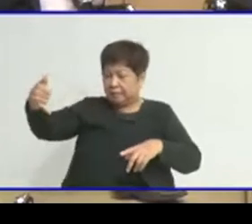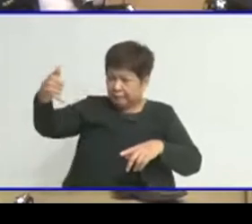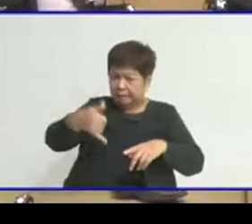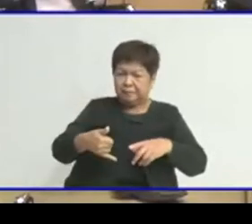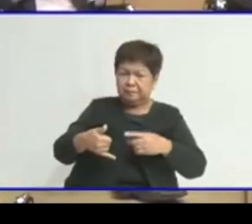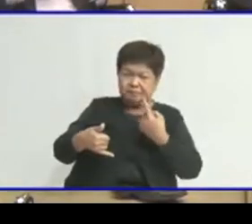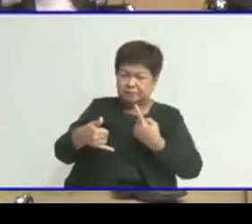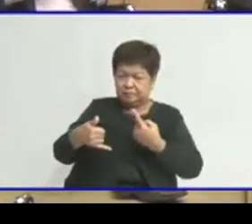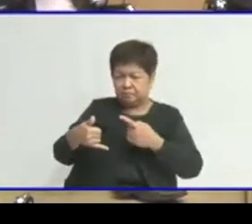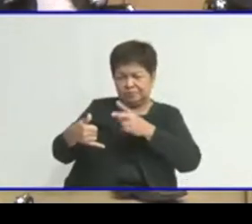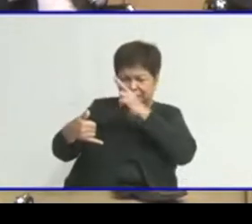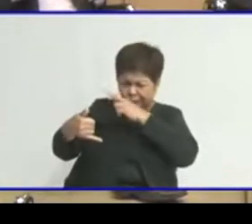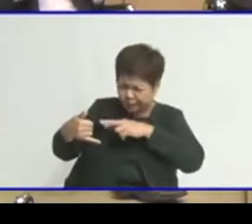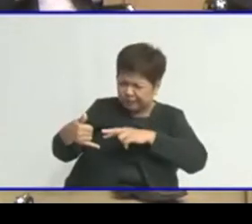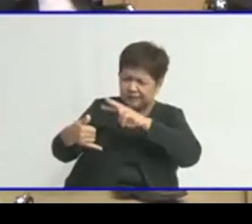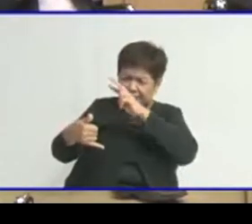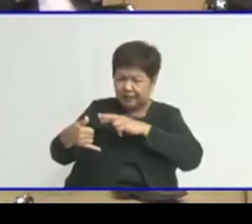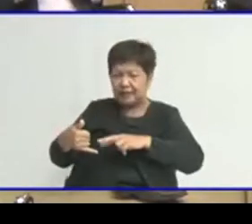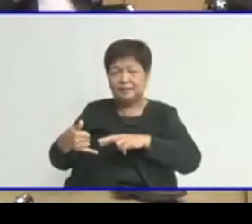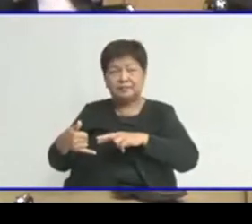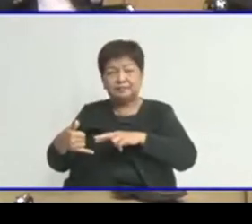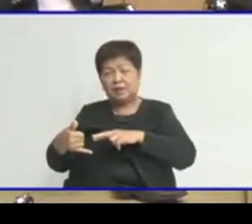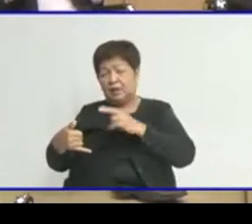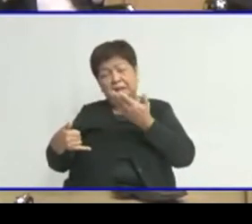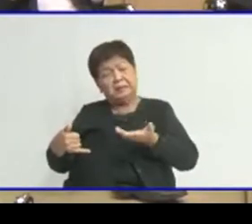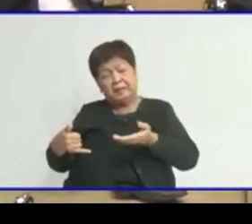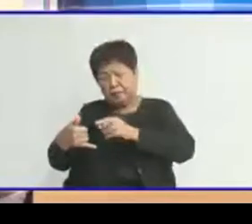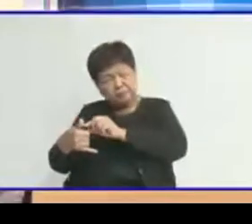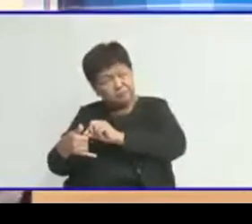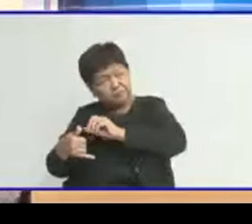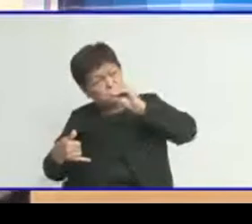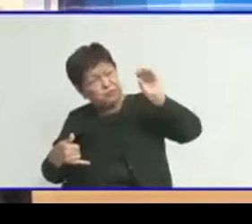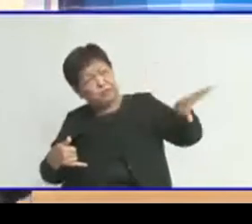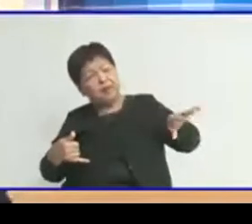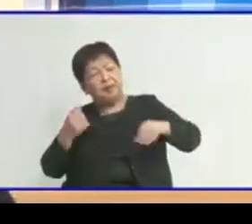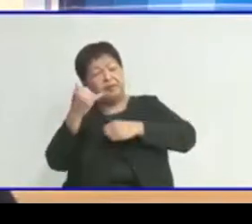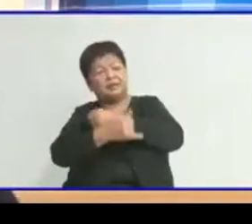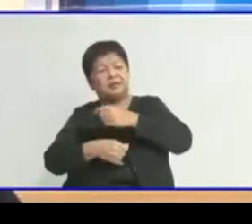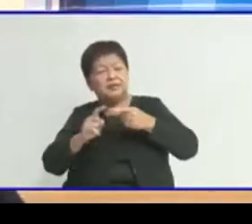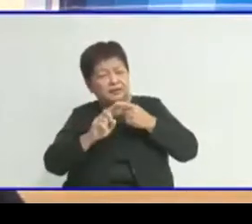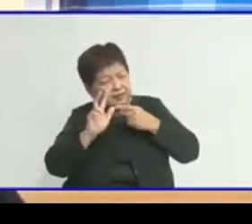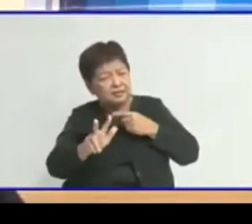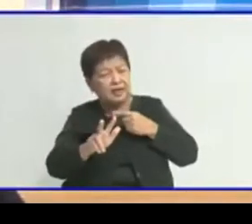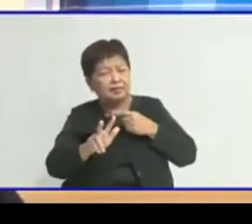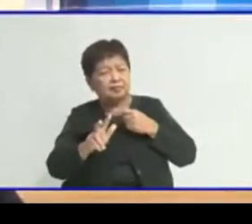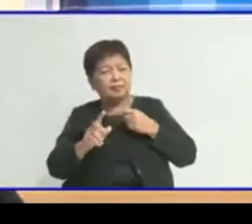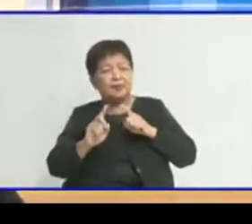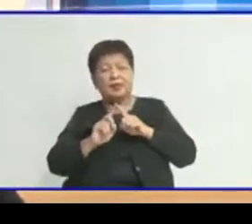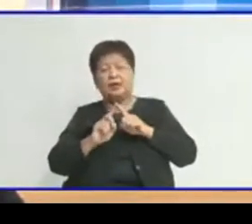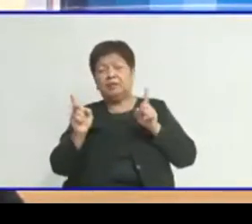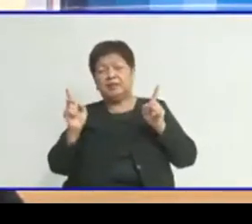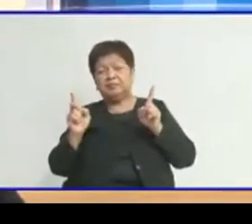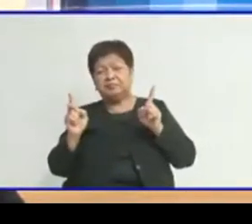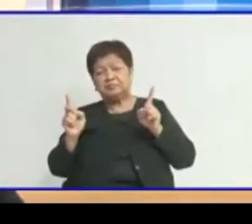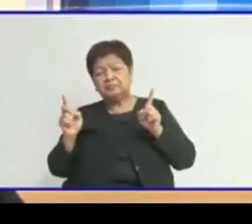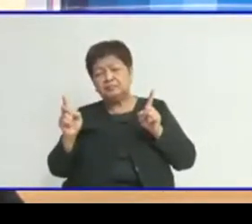สิทธิ์จะได้สามารถเดินทางยกย้ายถิ่นฐานไปประเทศที่3นะคะแล้วก็อย่างที่อาจารย์เรียนให้ทราบก่อนหน้านี้จ